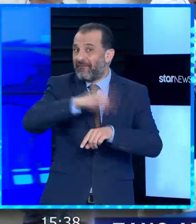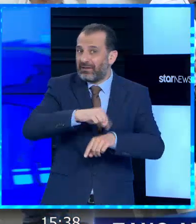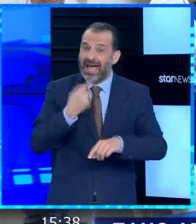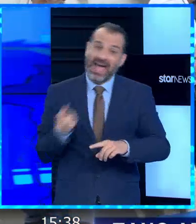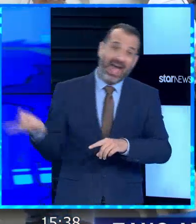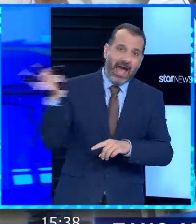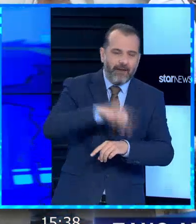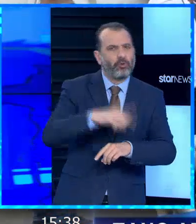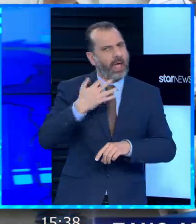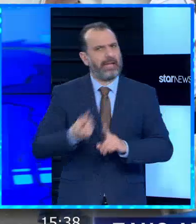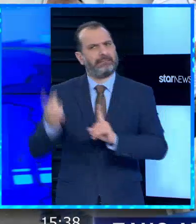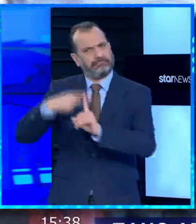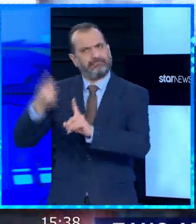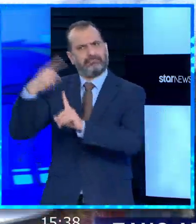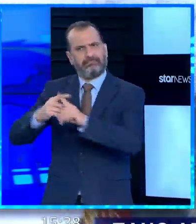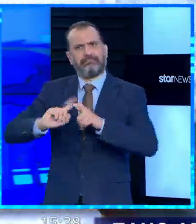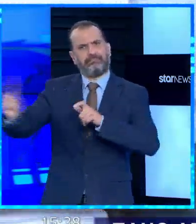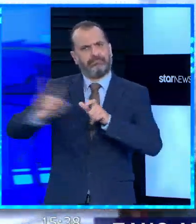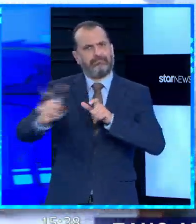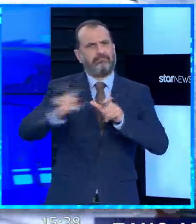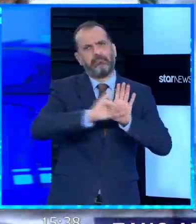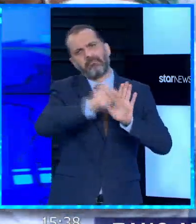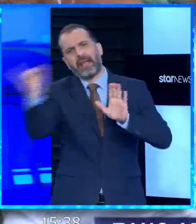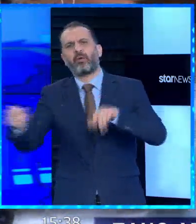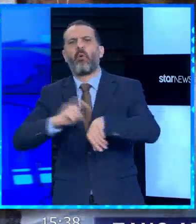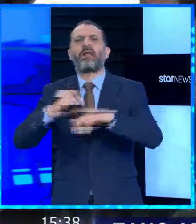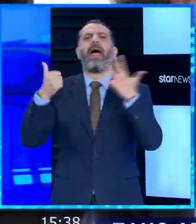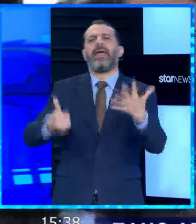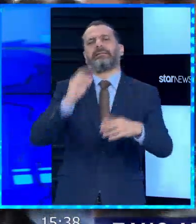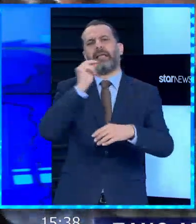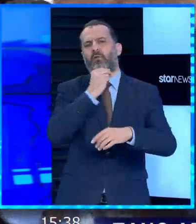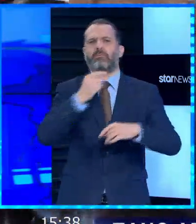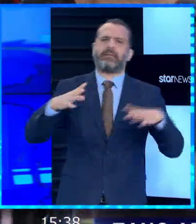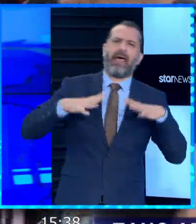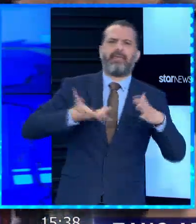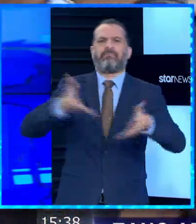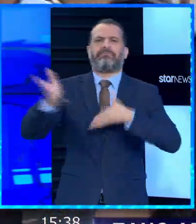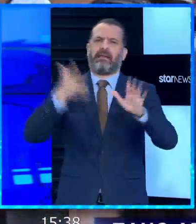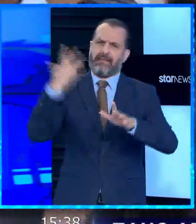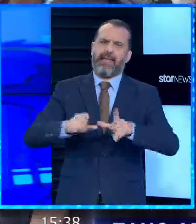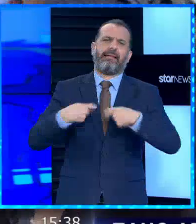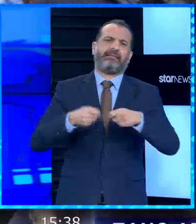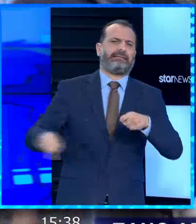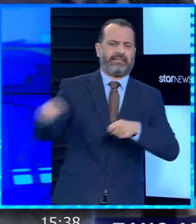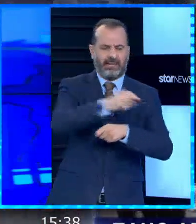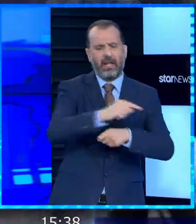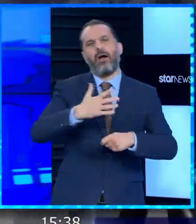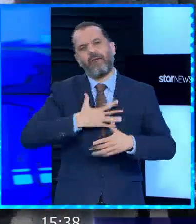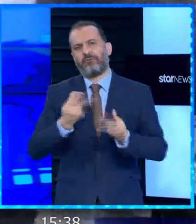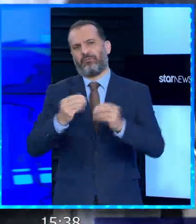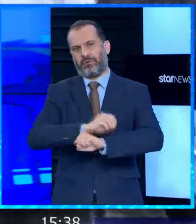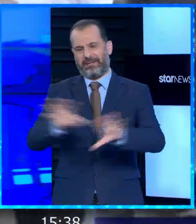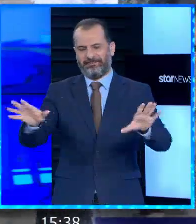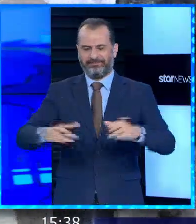θα υπάρχουν έκτακτα δρομολόγια μέχρι τις 6 ώρα το απόγευμα για να διευκολυνθούν οι εκδρομές. Εδώ θα είμαστε να τα λέμε. Γιώργο Σαραντάκο, ευχαριστώ